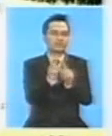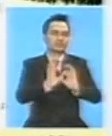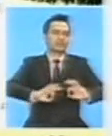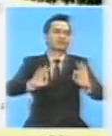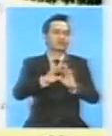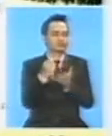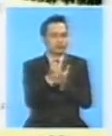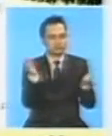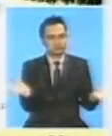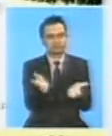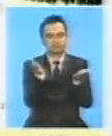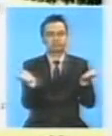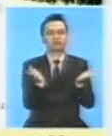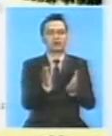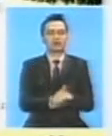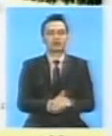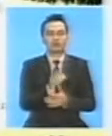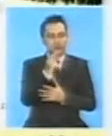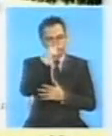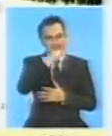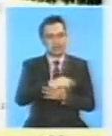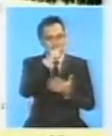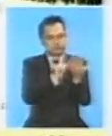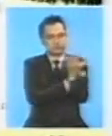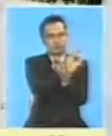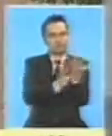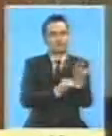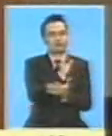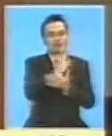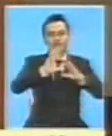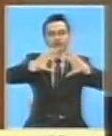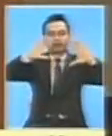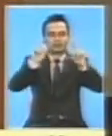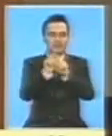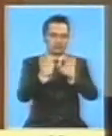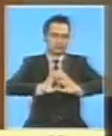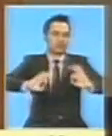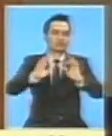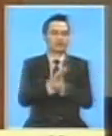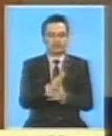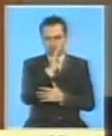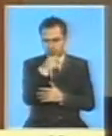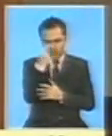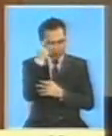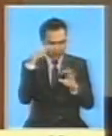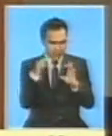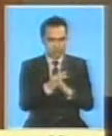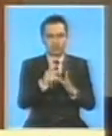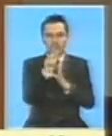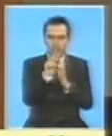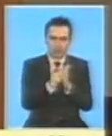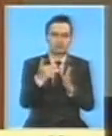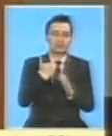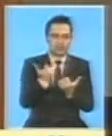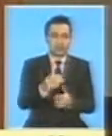ในเรื่องนี้กับให้สร้างหัวใจกับผู้เห็นต่างจากรัฐในขณะเดียวกันการดำเนินการทางกฎหมายทางยุทธวิธีก็ทำไปวัน